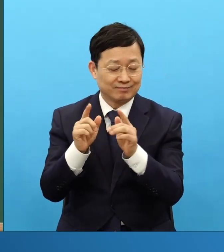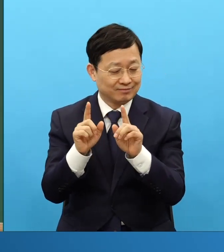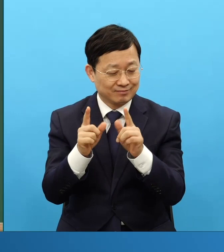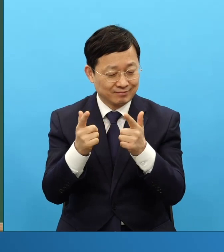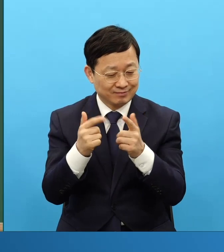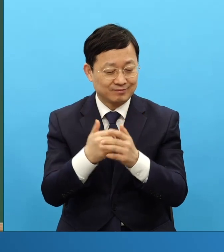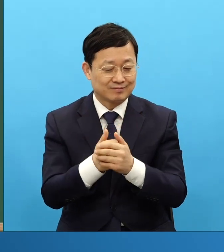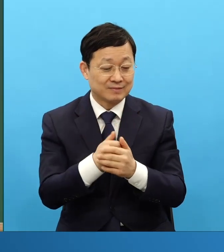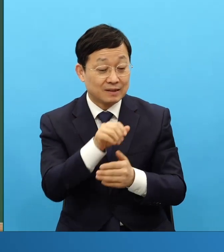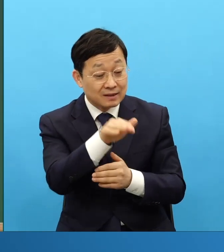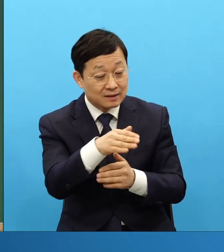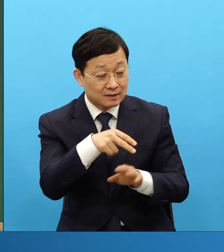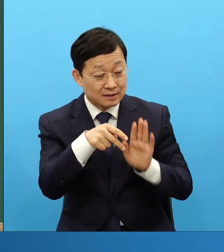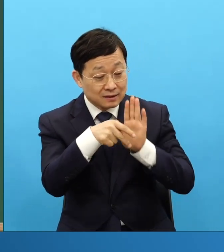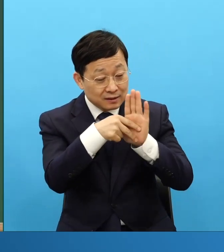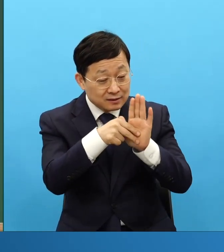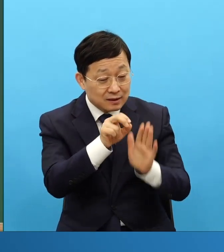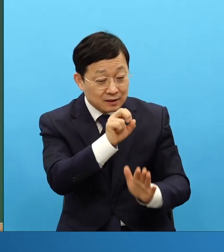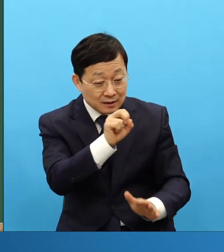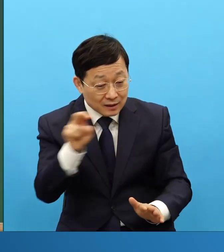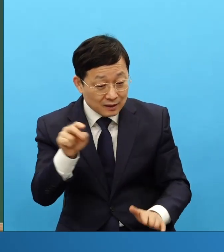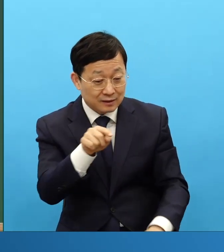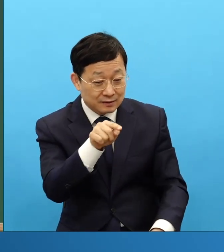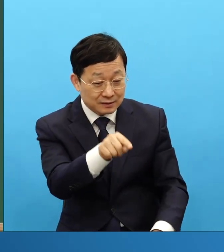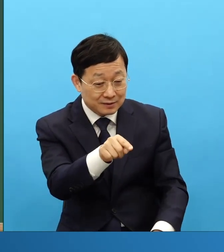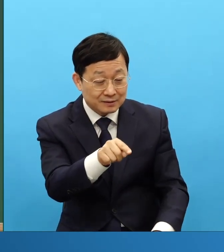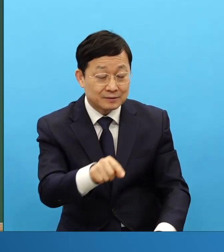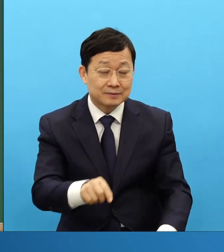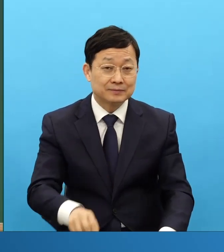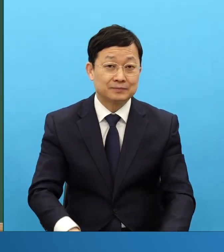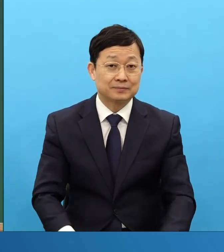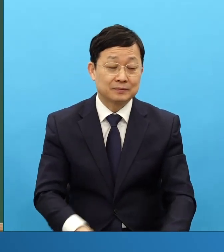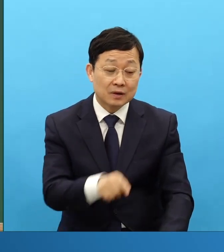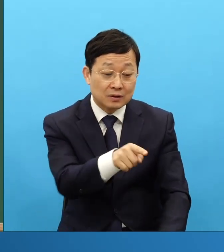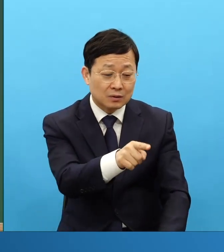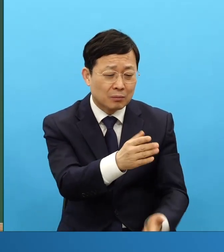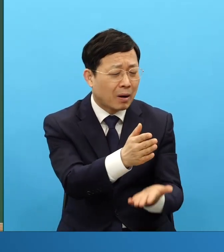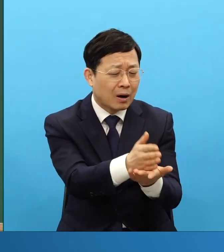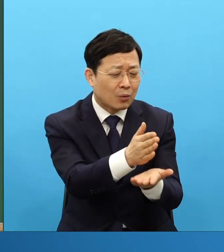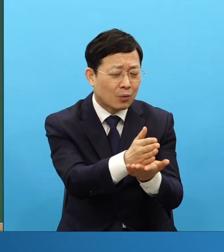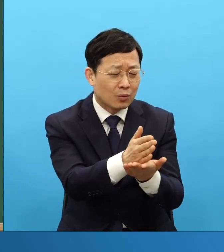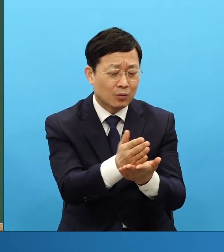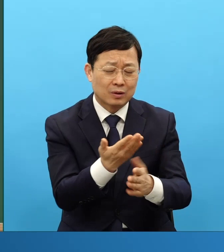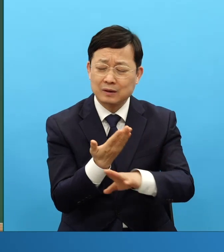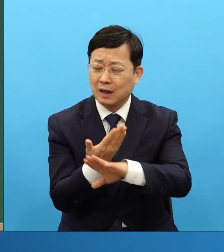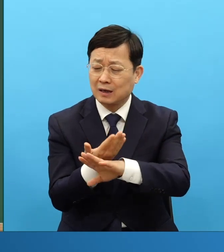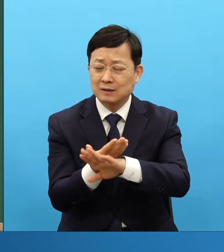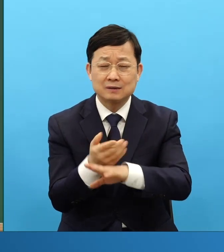두 가지를 And 말씀하셨잖아요. at that time, God told him two things. 너 말고 No, not you.